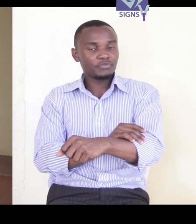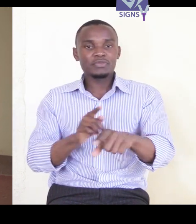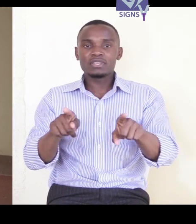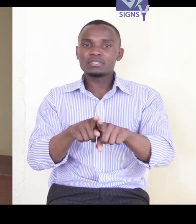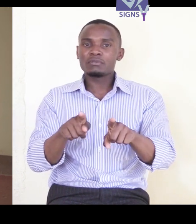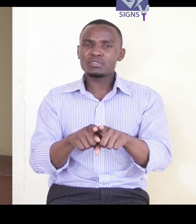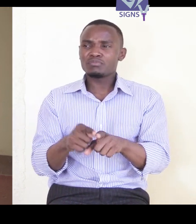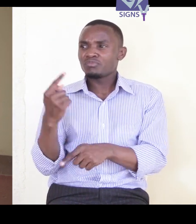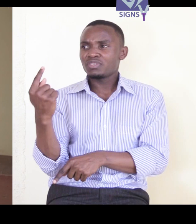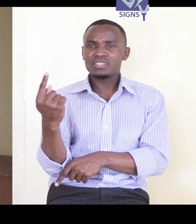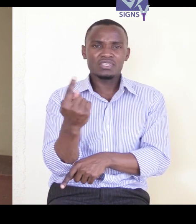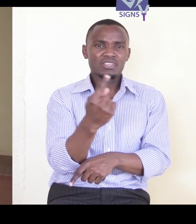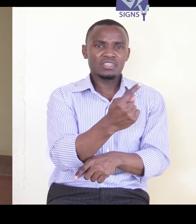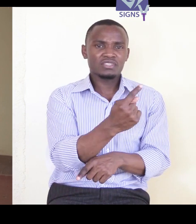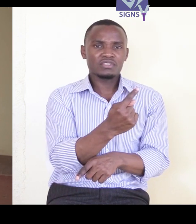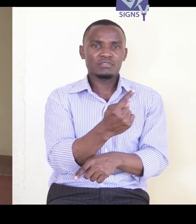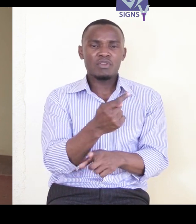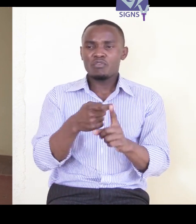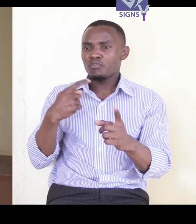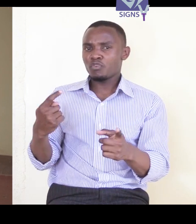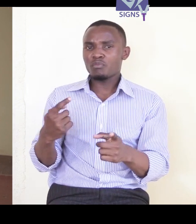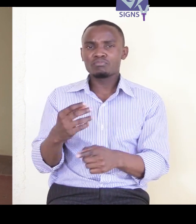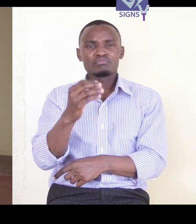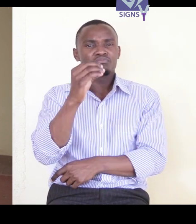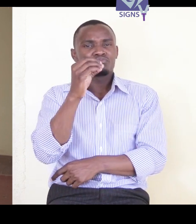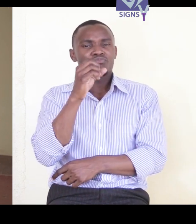mmoja kuanzia miaka 0